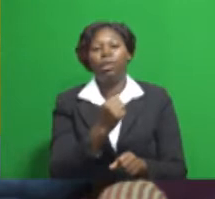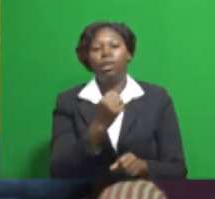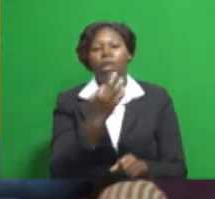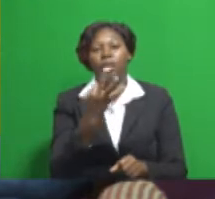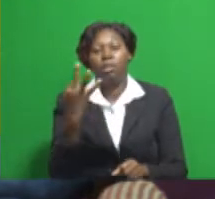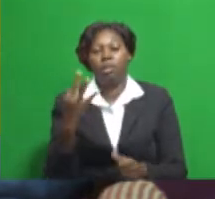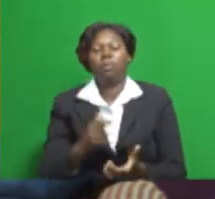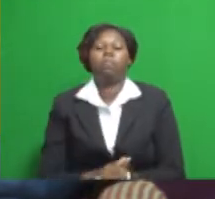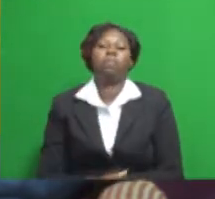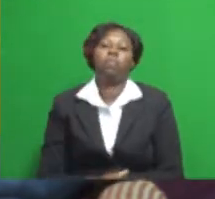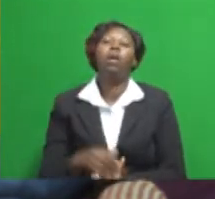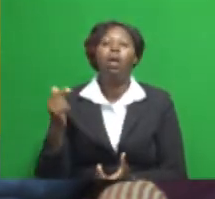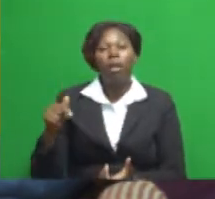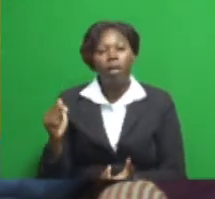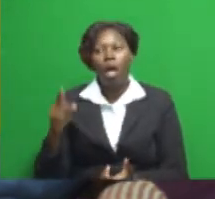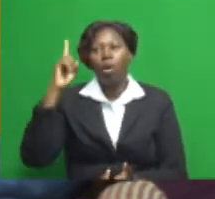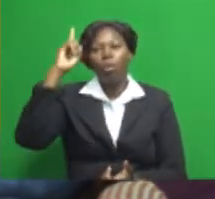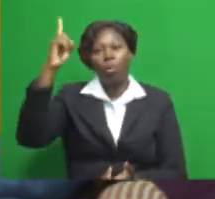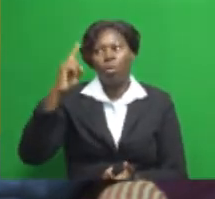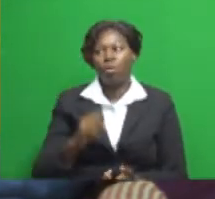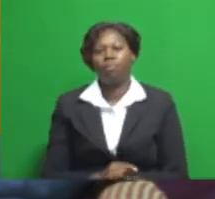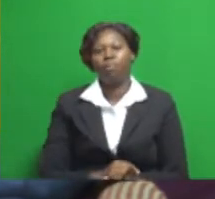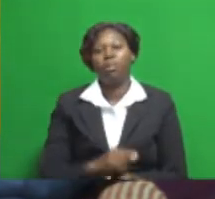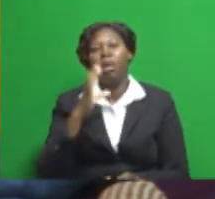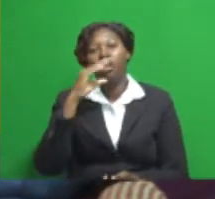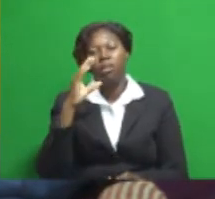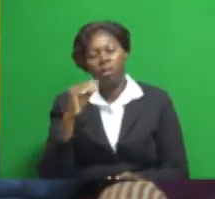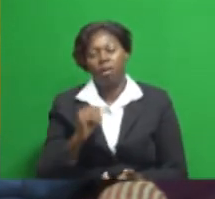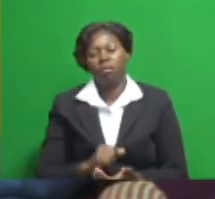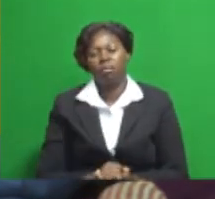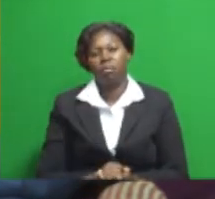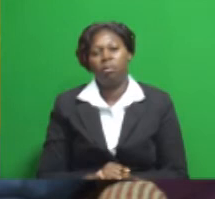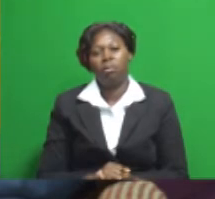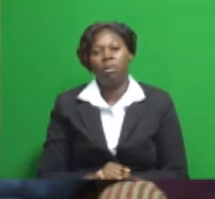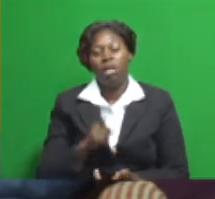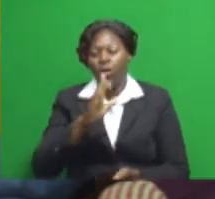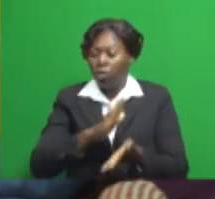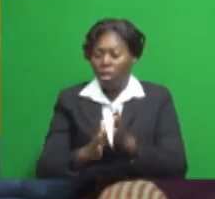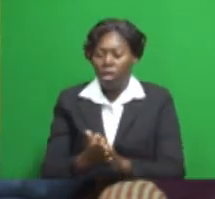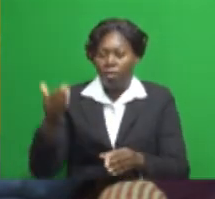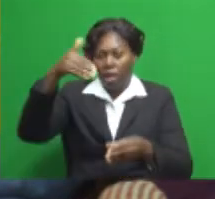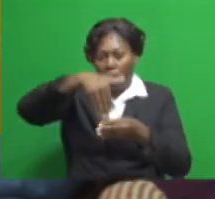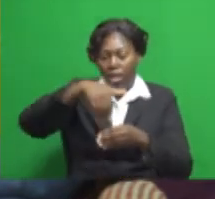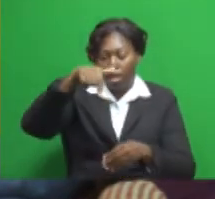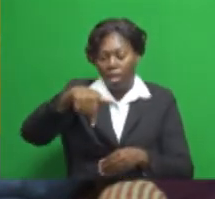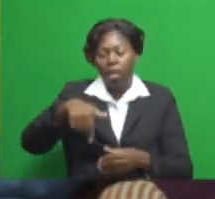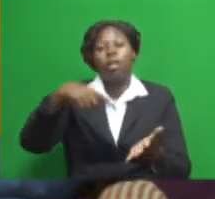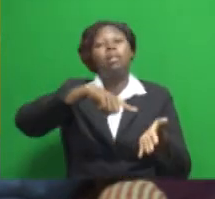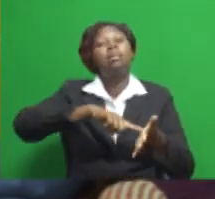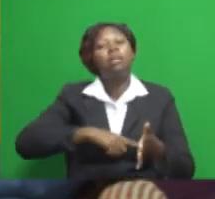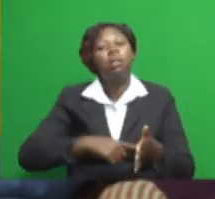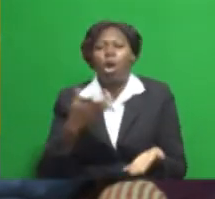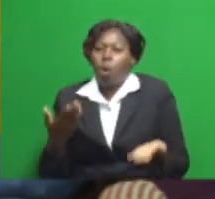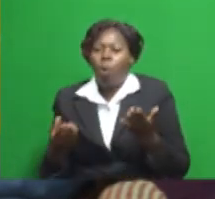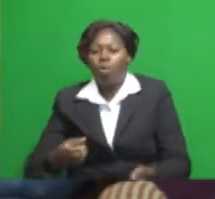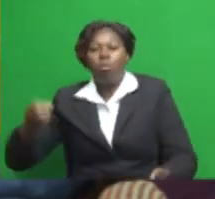33. Naizvozvo zvanzi naJehovha pamusoro pamambo weAsiria. Haangapindi muguta rino. Kana kuposhera